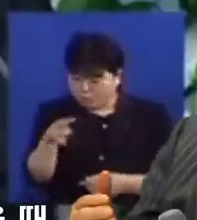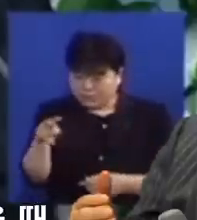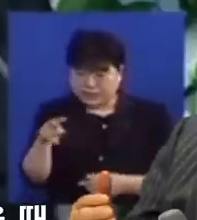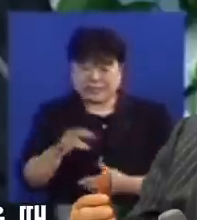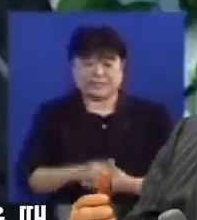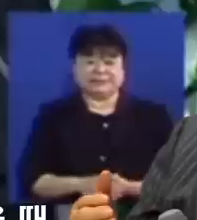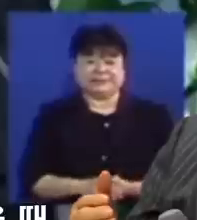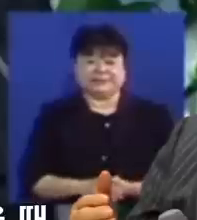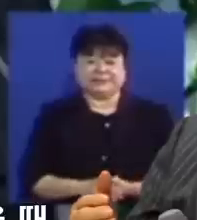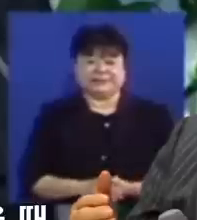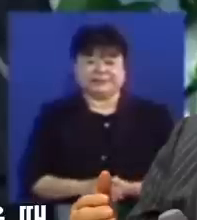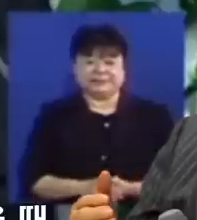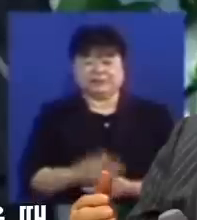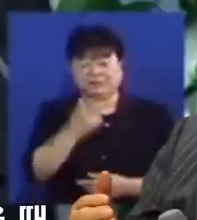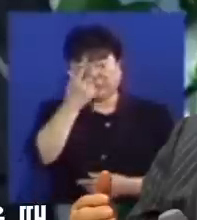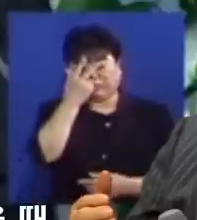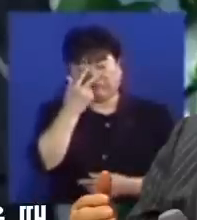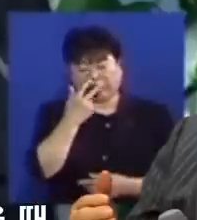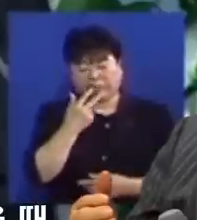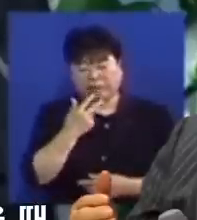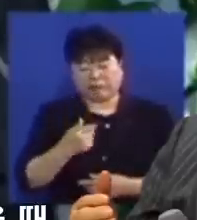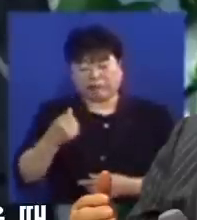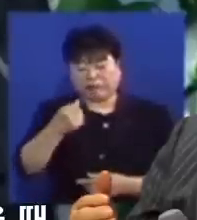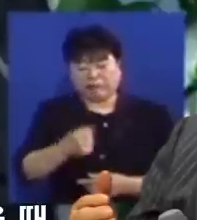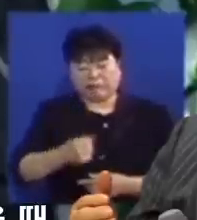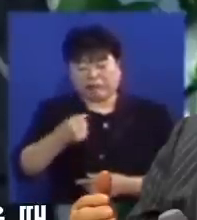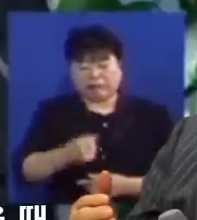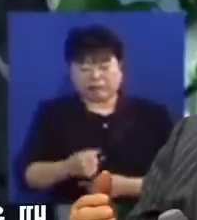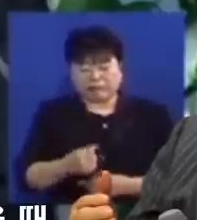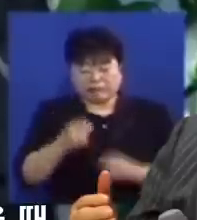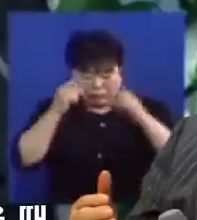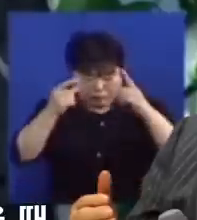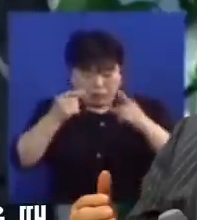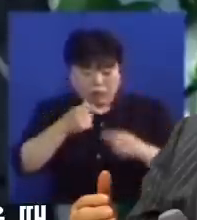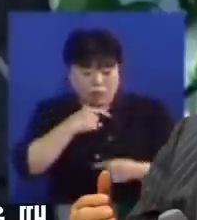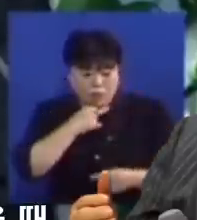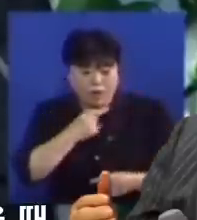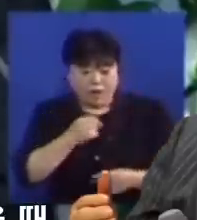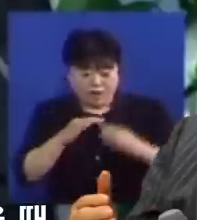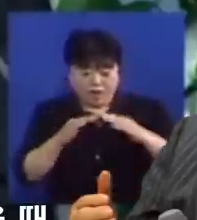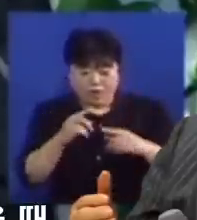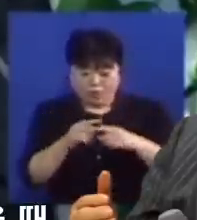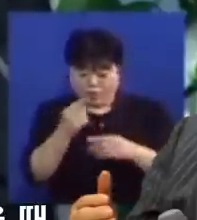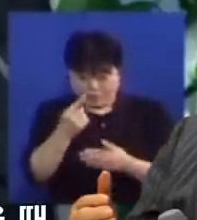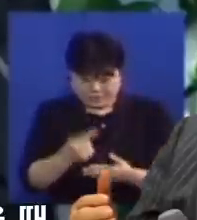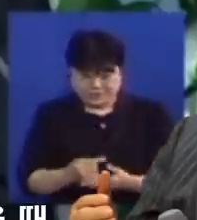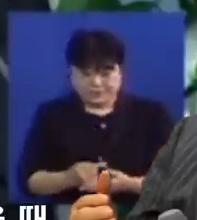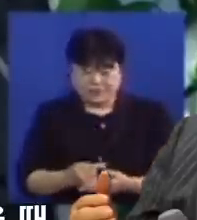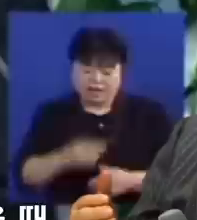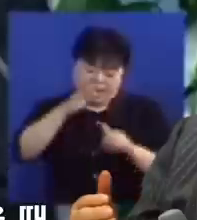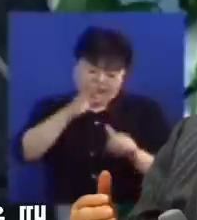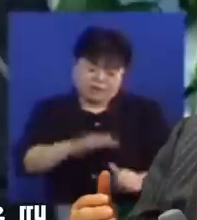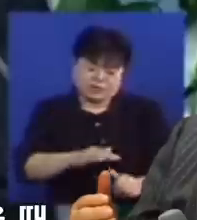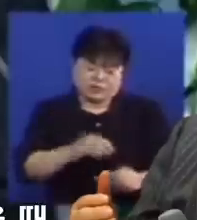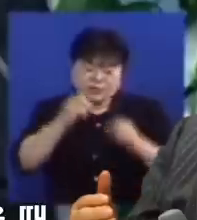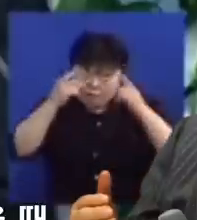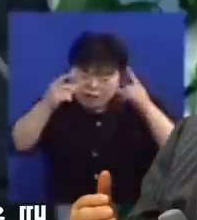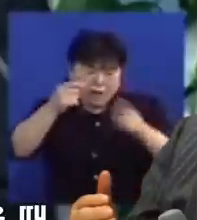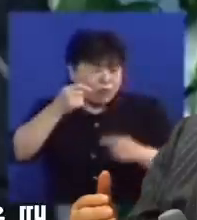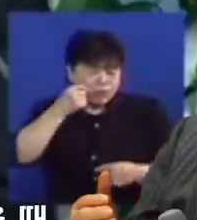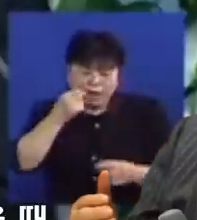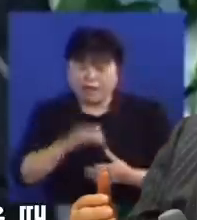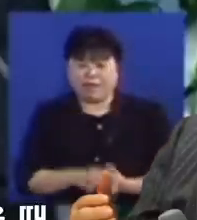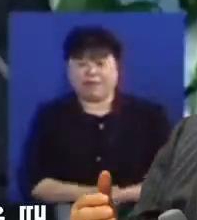그분이 시력을 잃어버렸어요. 눈뜨기 위해서 천막 교회 왔는데 내가 아무리 안수해도 눈이 안